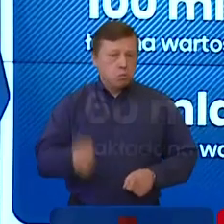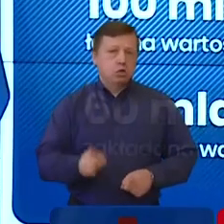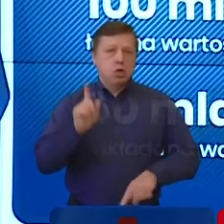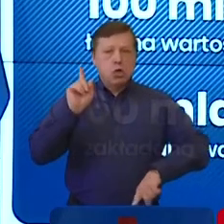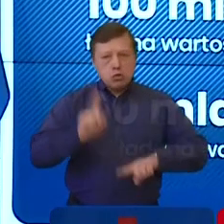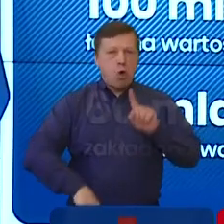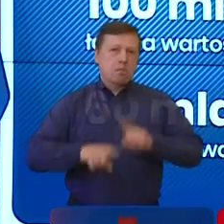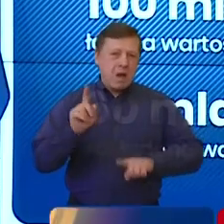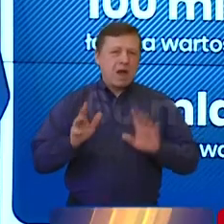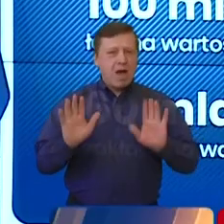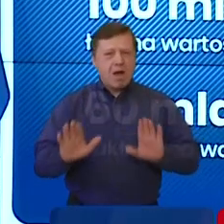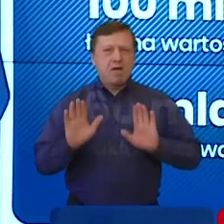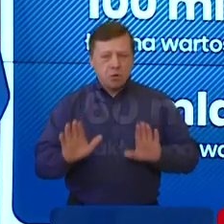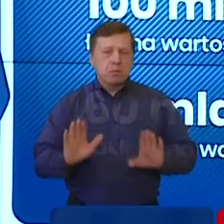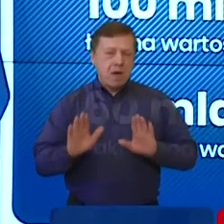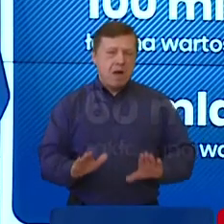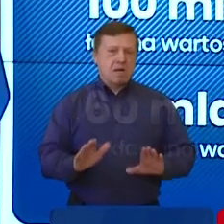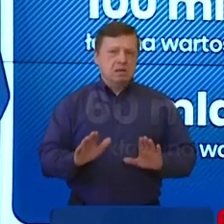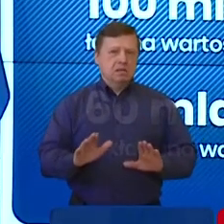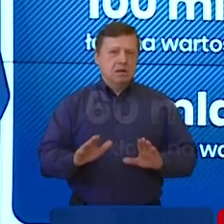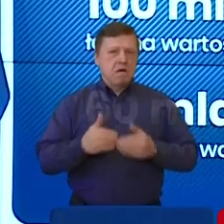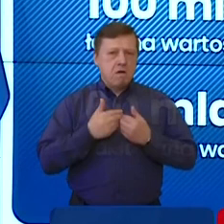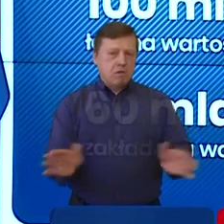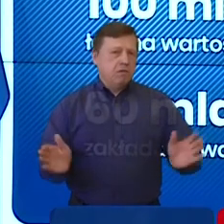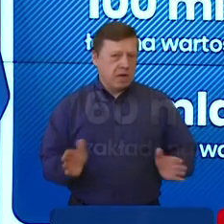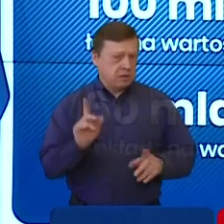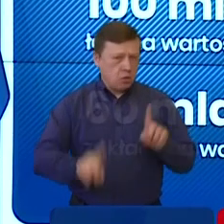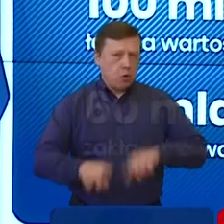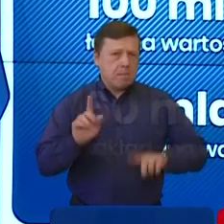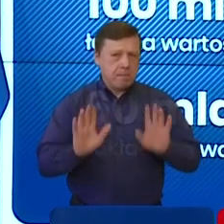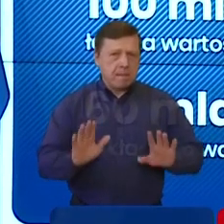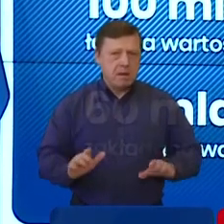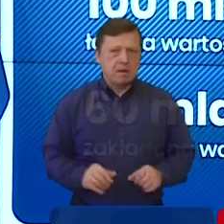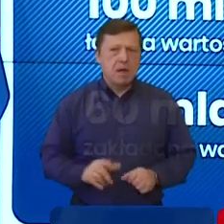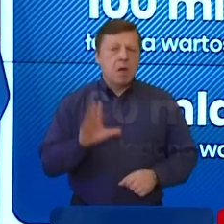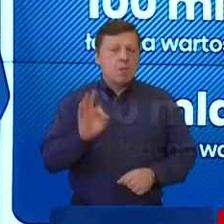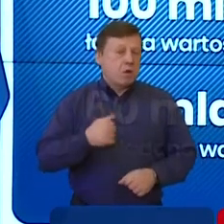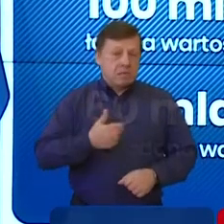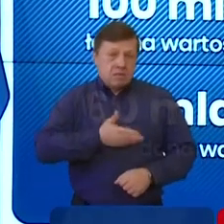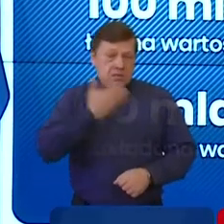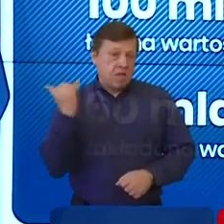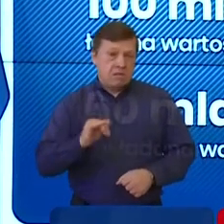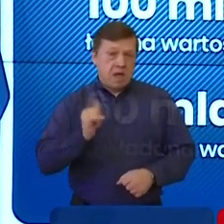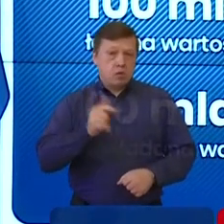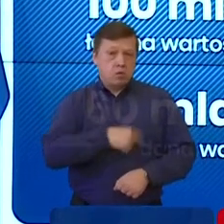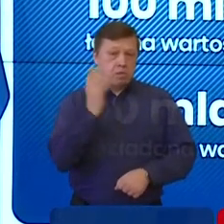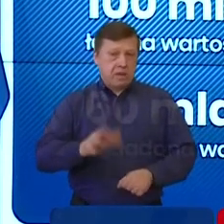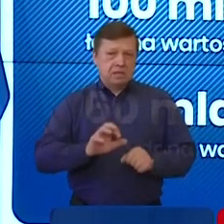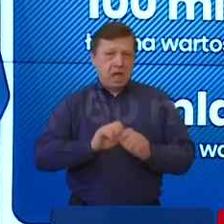w miarę normalnie, czy w nowej normalności muszą funkcjonować, bo my nie wiemy, jak długo potrwa ta epidemia.